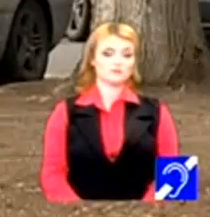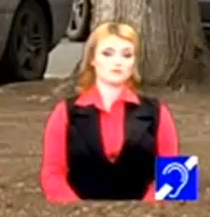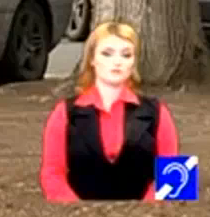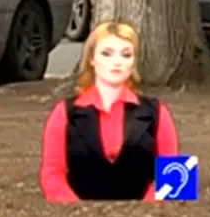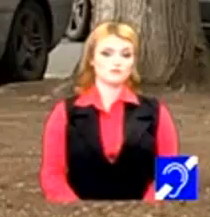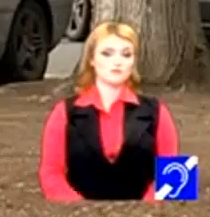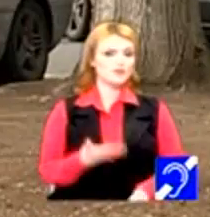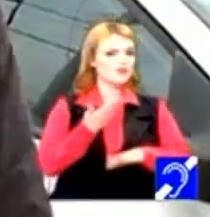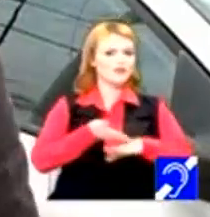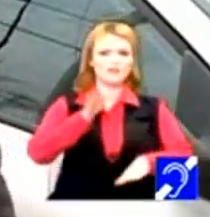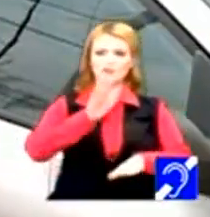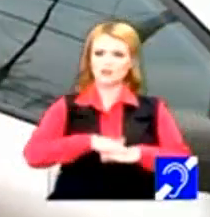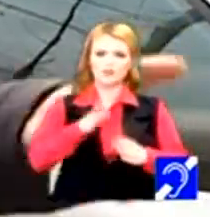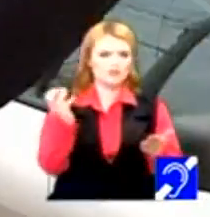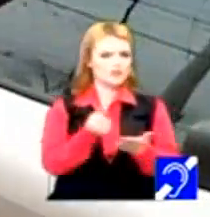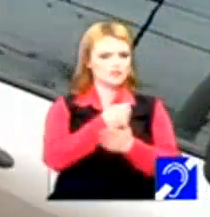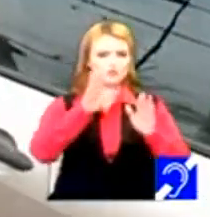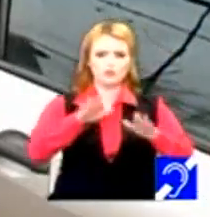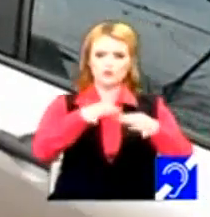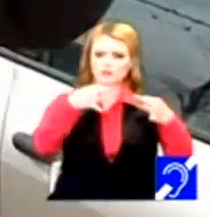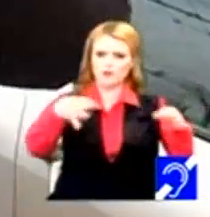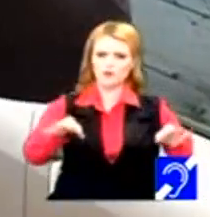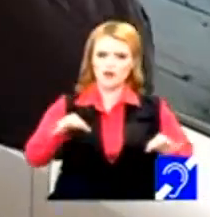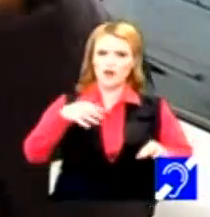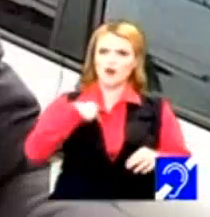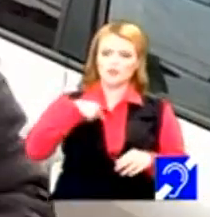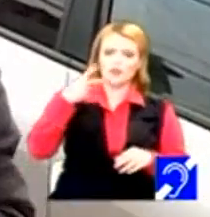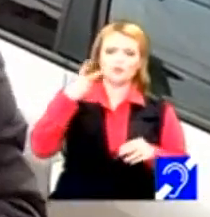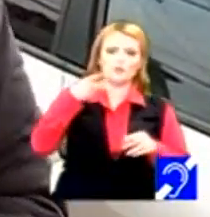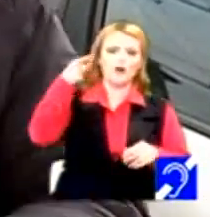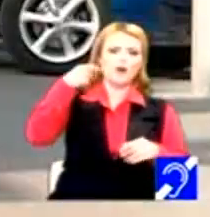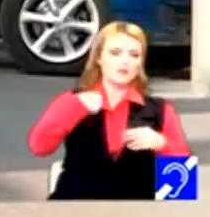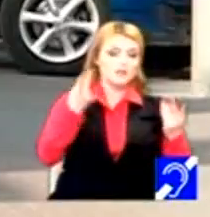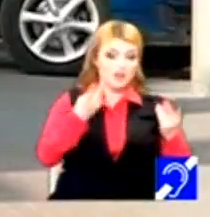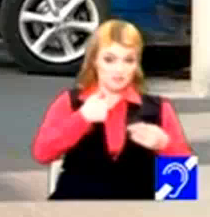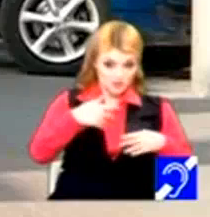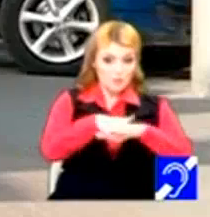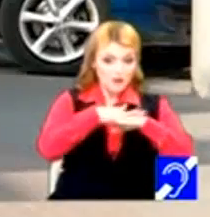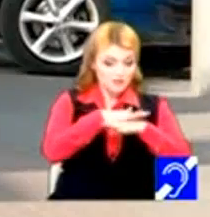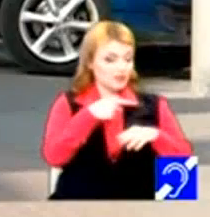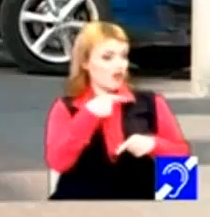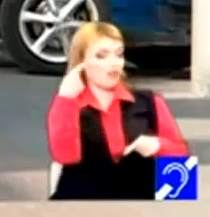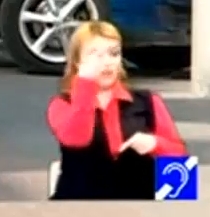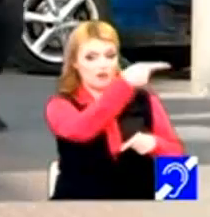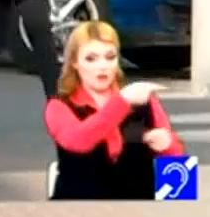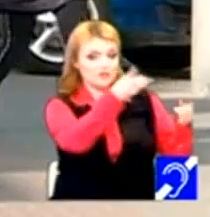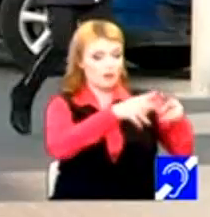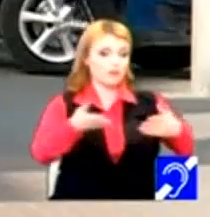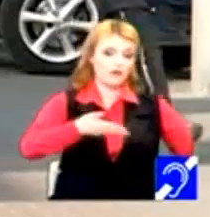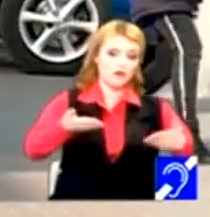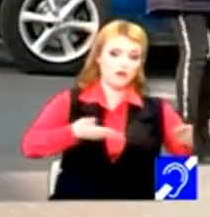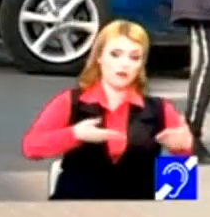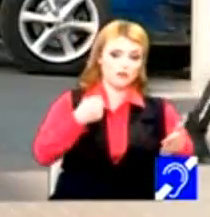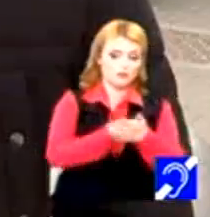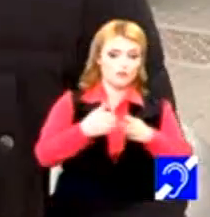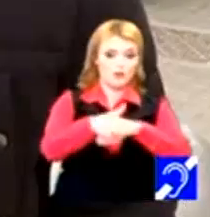situația. Foarte greu de găsit o parcare, ce-am. Las mașina în deal și mă duc la Valea Piață dacă îmi trebuie. Deci nu s-a făcut Chișinău pentru alta mamă de mașină, dacă